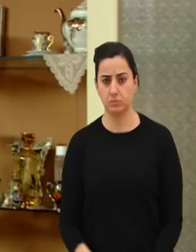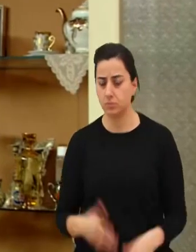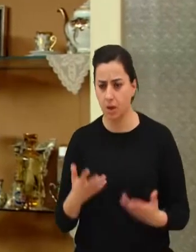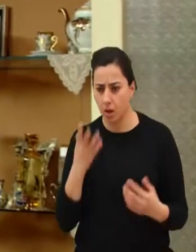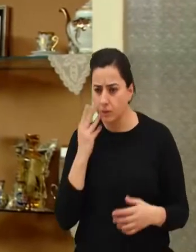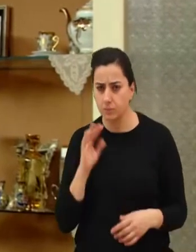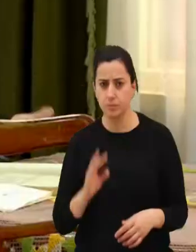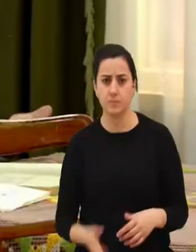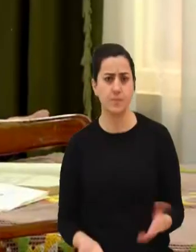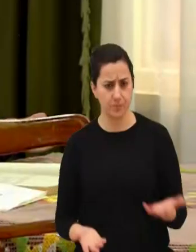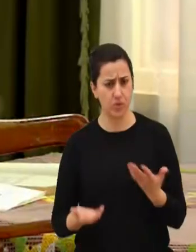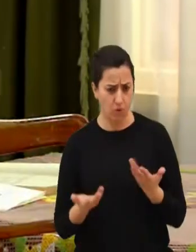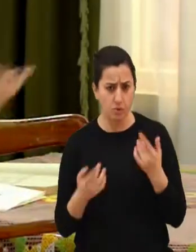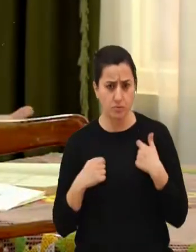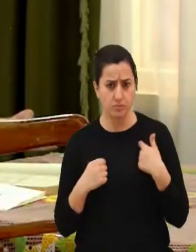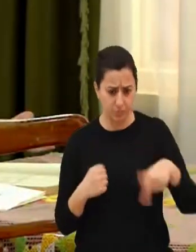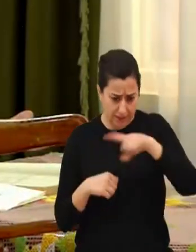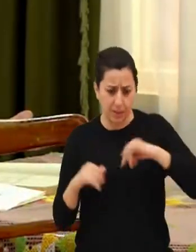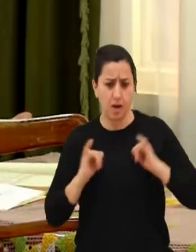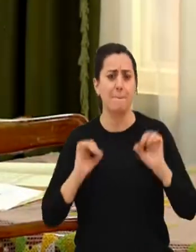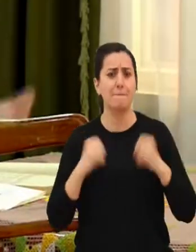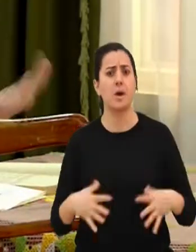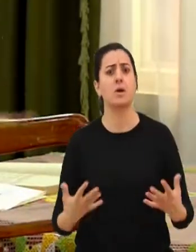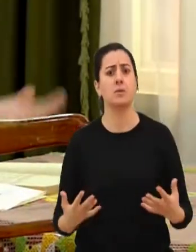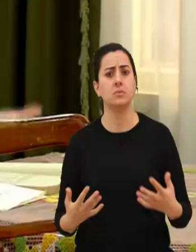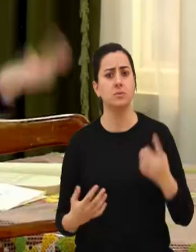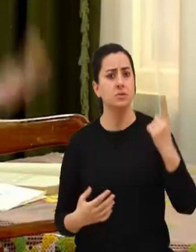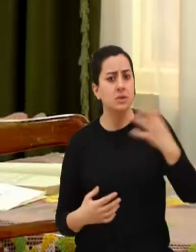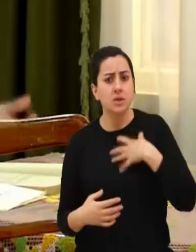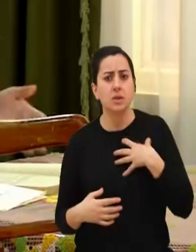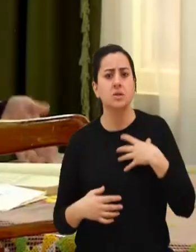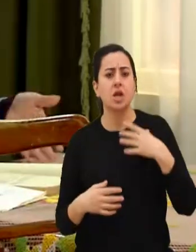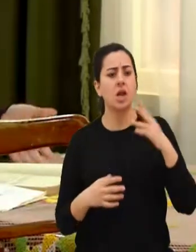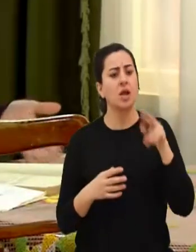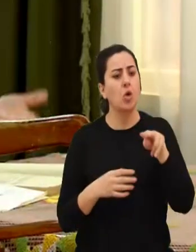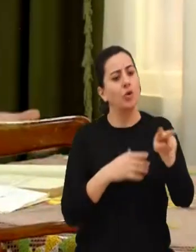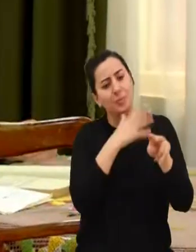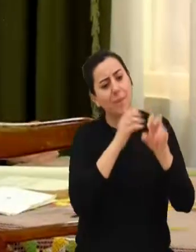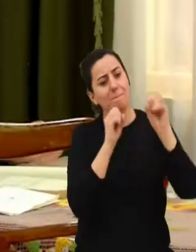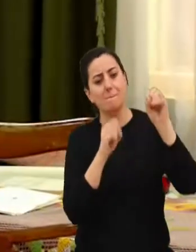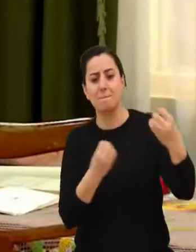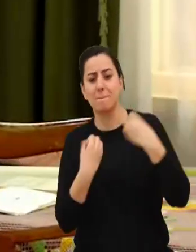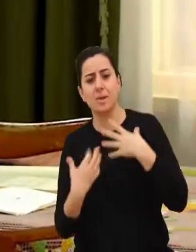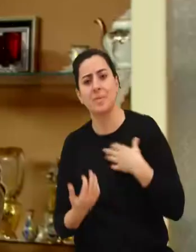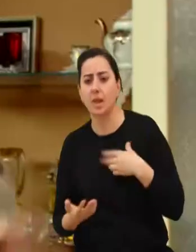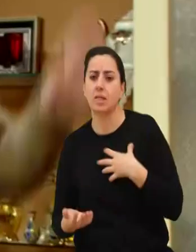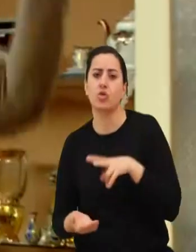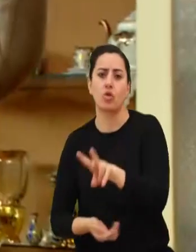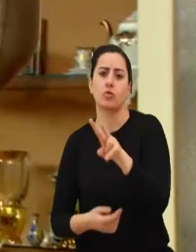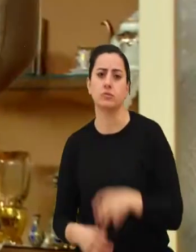Nasıl yani? Bayağı yani öyle bizi rahat bırakın yani. Siz kendi hayatınızı yaşamışsınız. Artık bırakın biz de kendi hayatımızı yaşayalım yani.